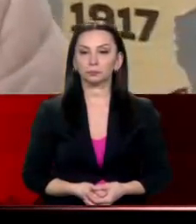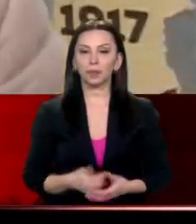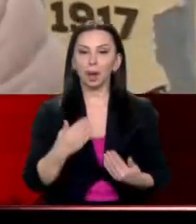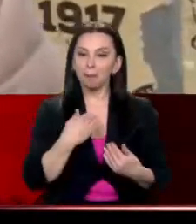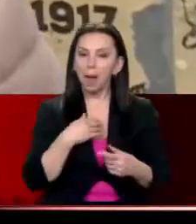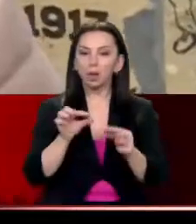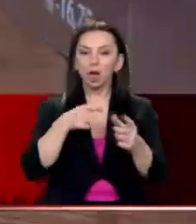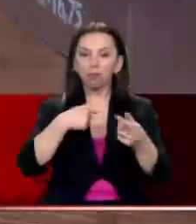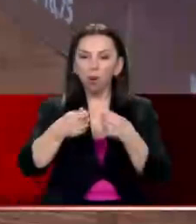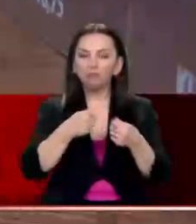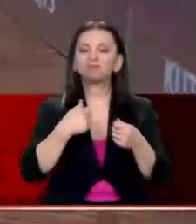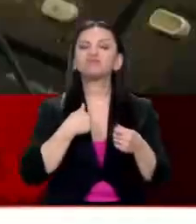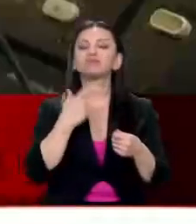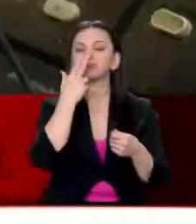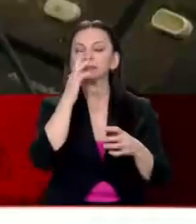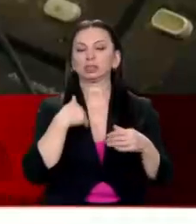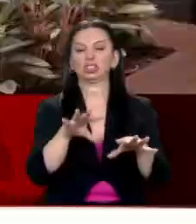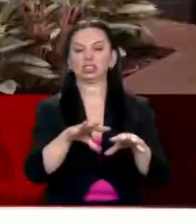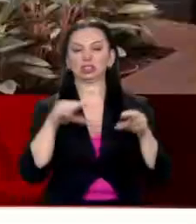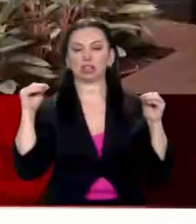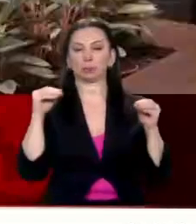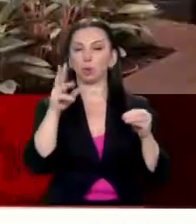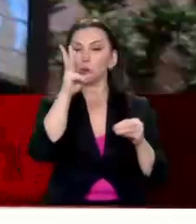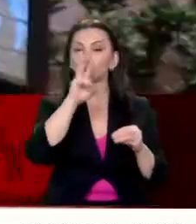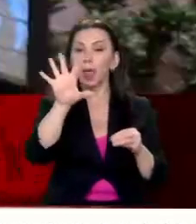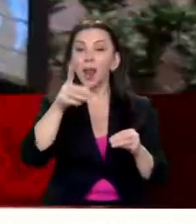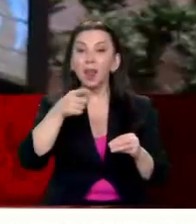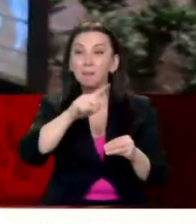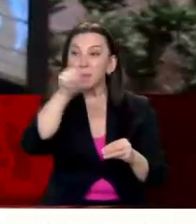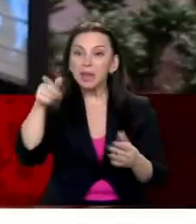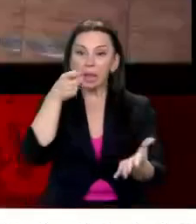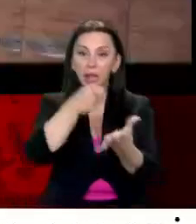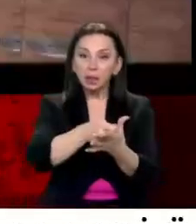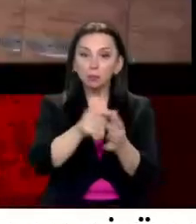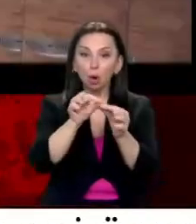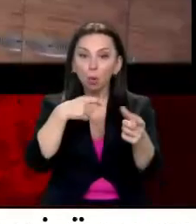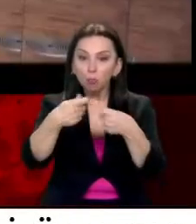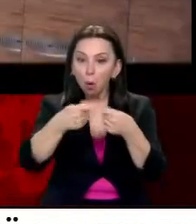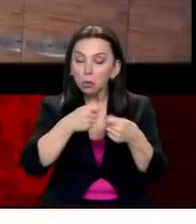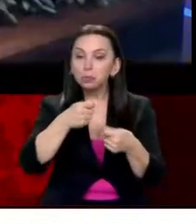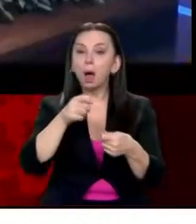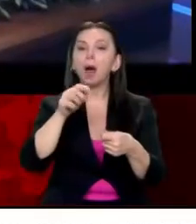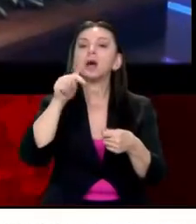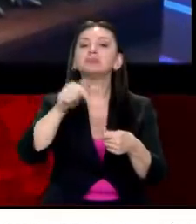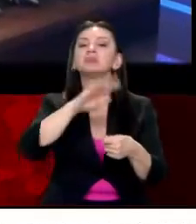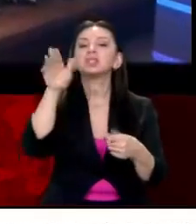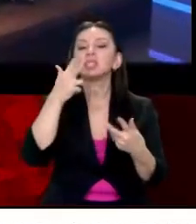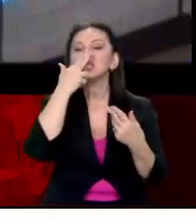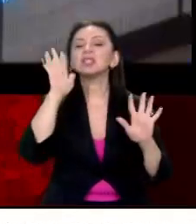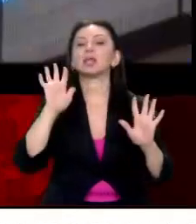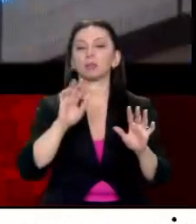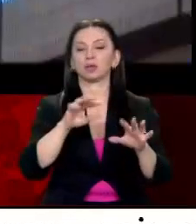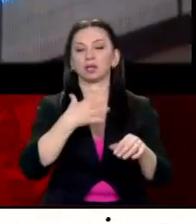Ben de borsadaydım, çekildim şu an. Sadece o değil, 350 bin yatırımcı borsadan çekildi. Ve son 4 aylık süredeki yükseliş